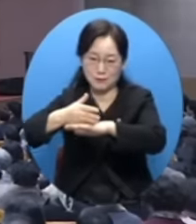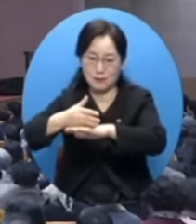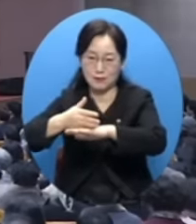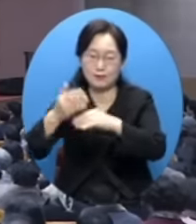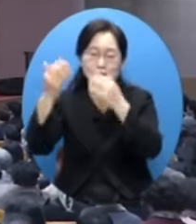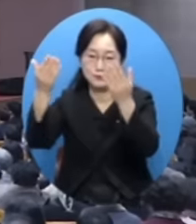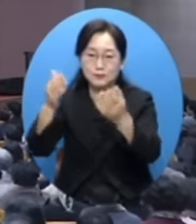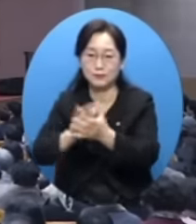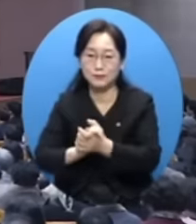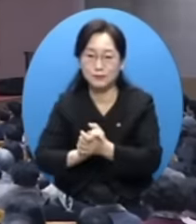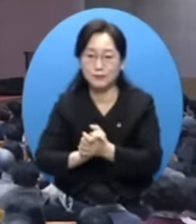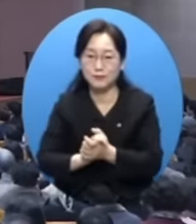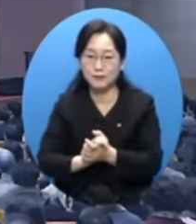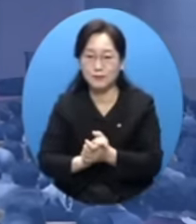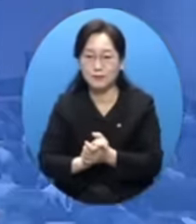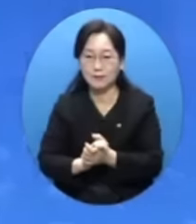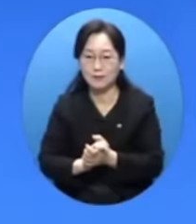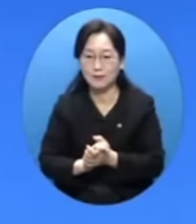그들이